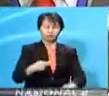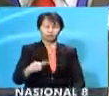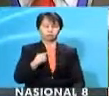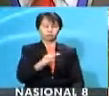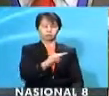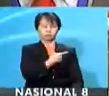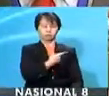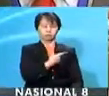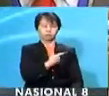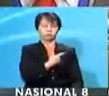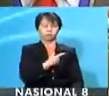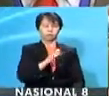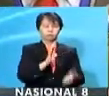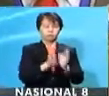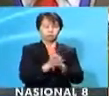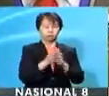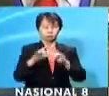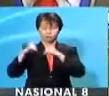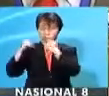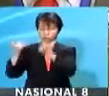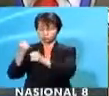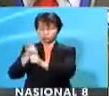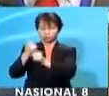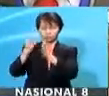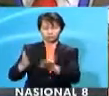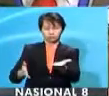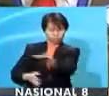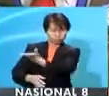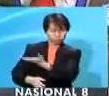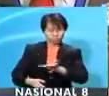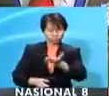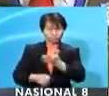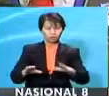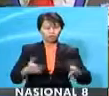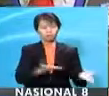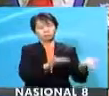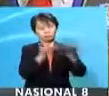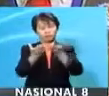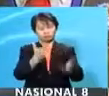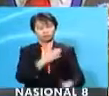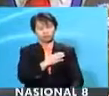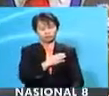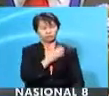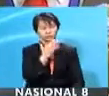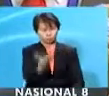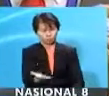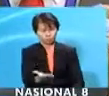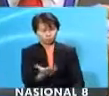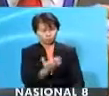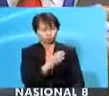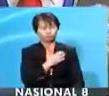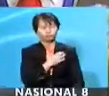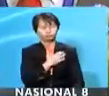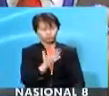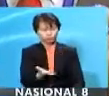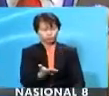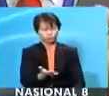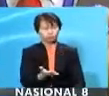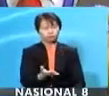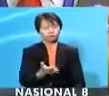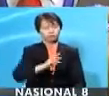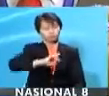Jadi batch ni membawa satu komitmen, satu komitmen di antara